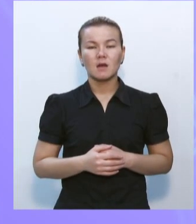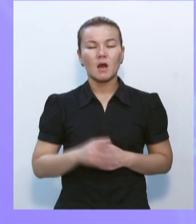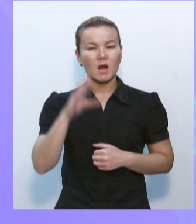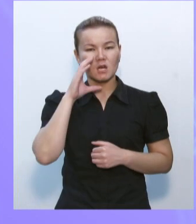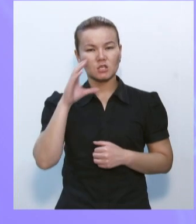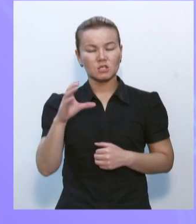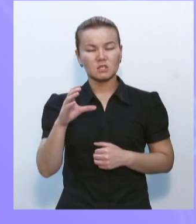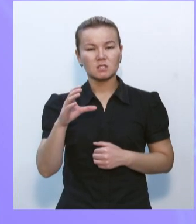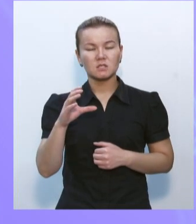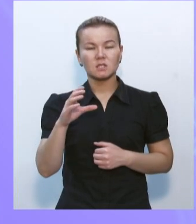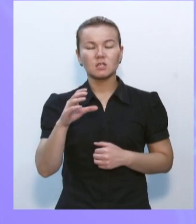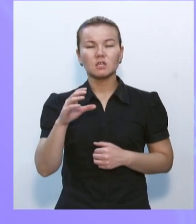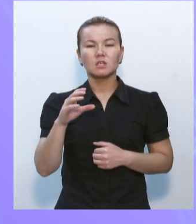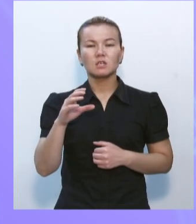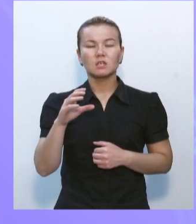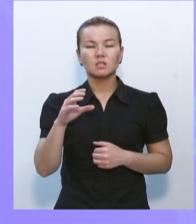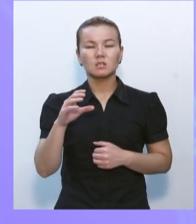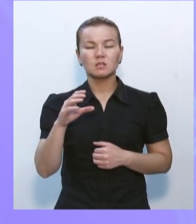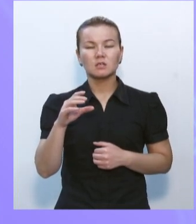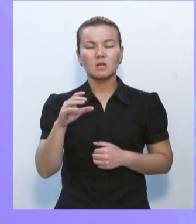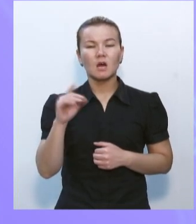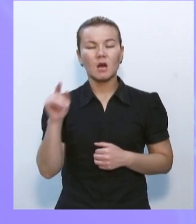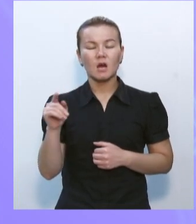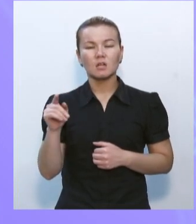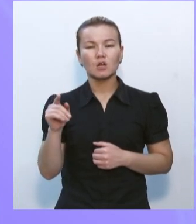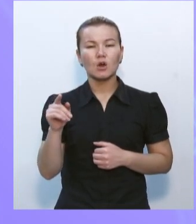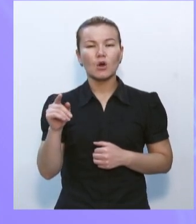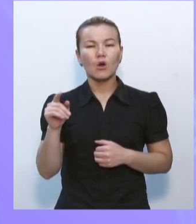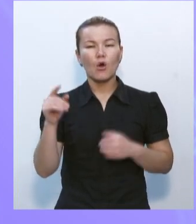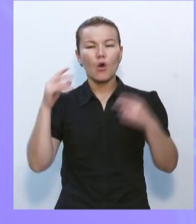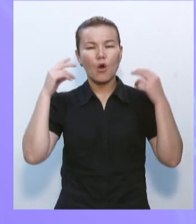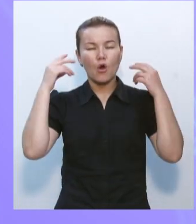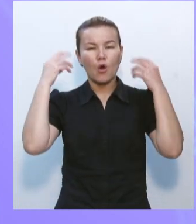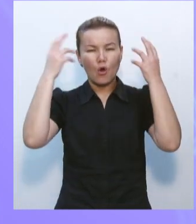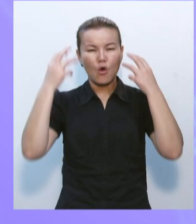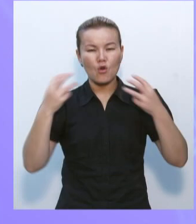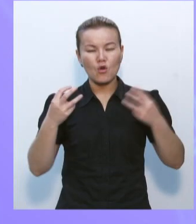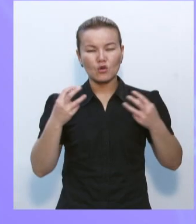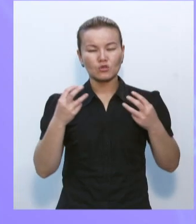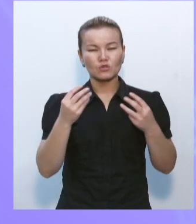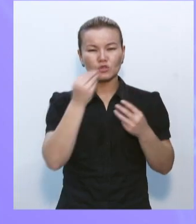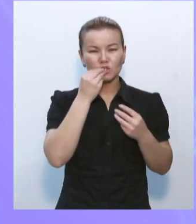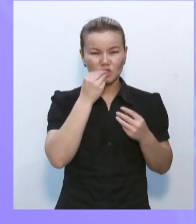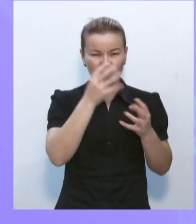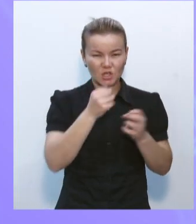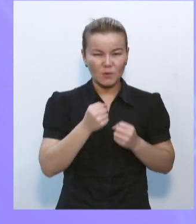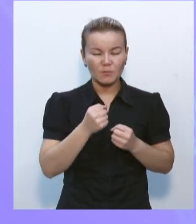Карышкыр жырткыч. Алар койлорду жеп, адамга зыян